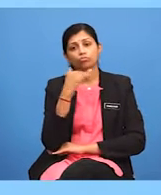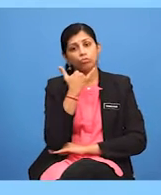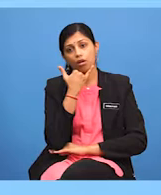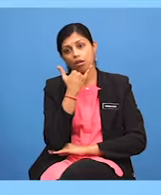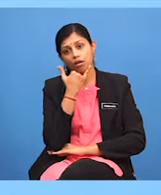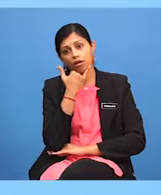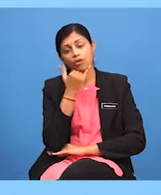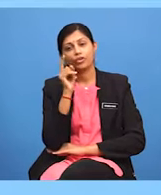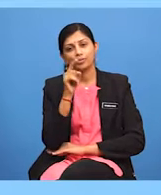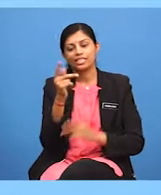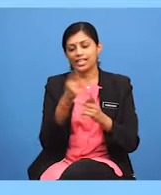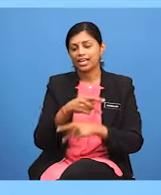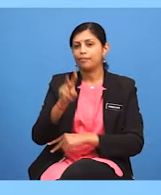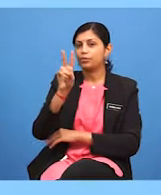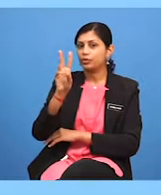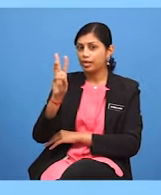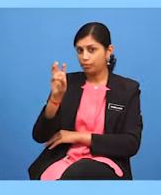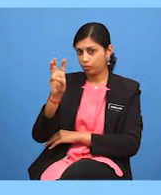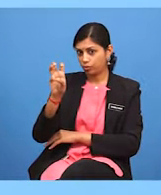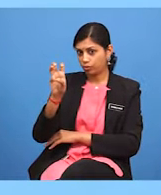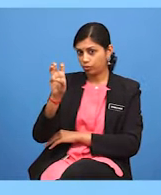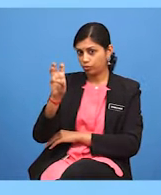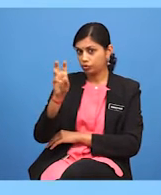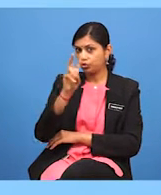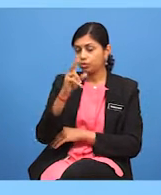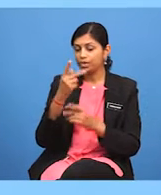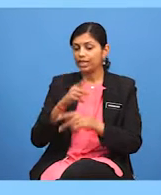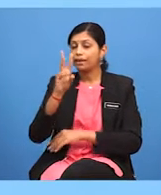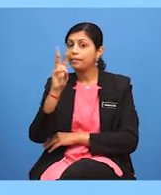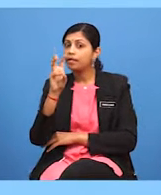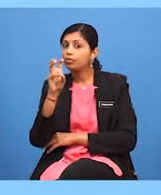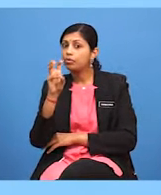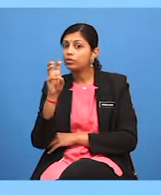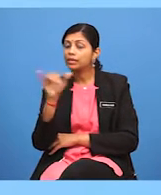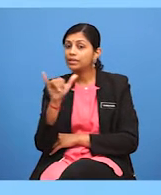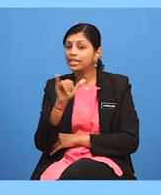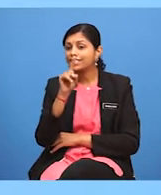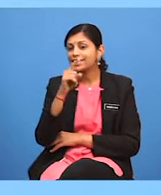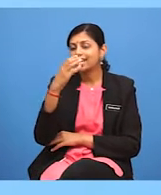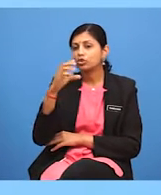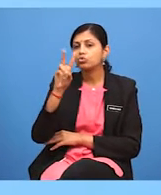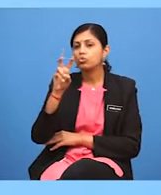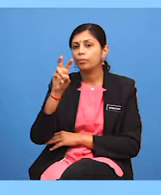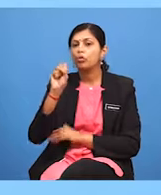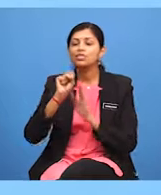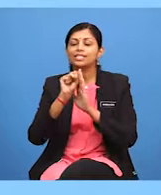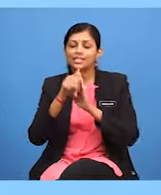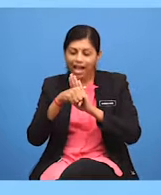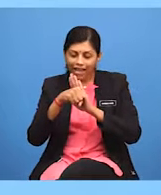ialah sama dengan 6,000 joule dibahagikan dengan 120